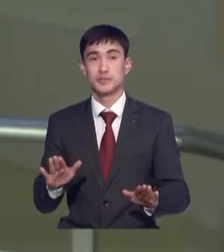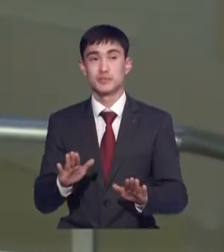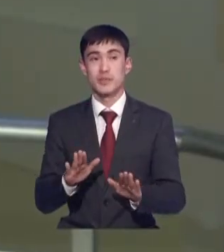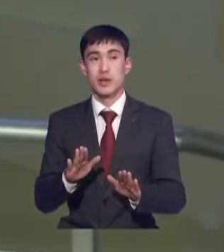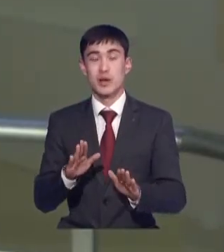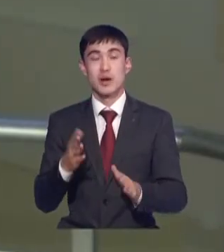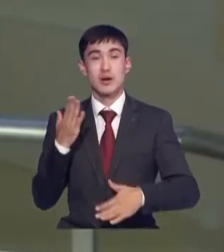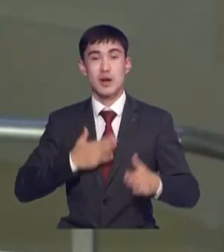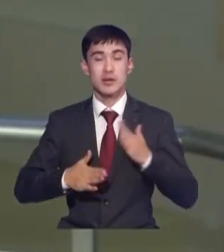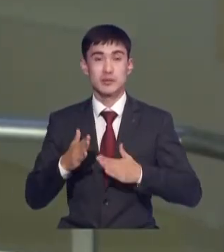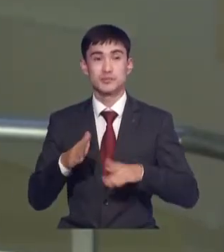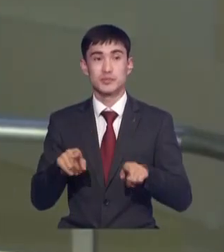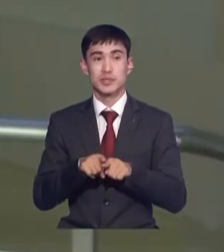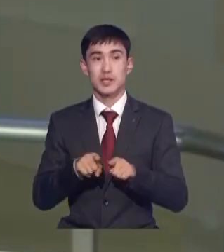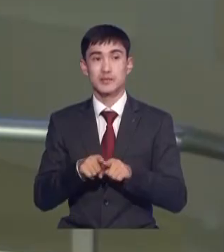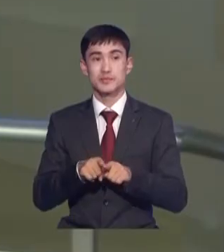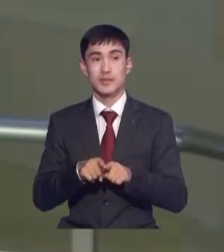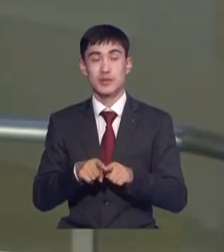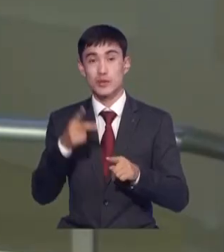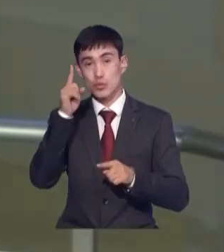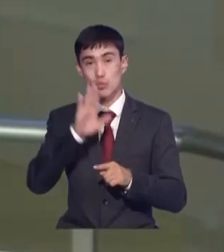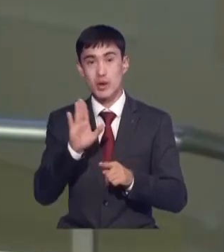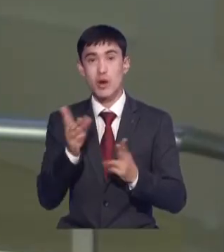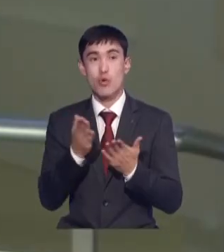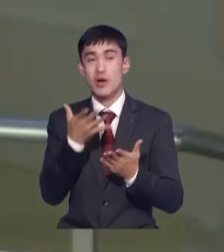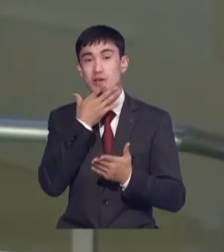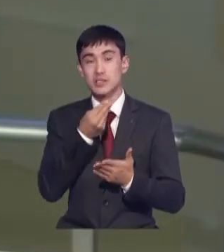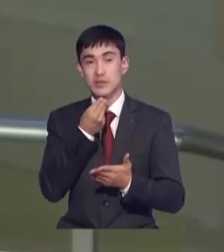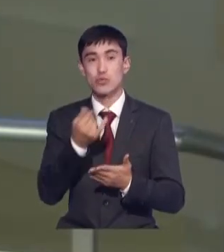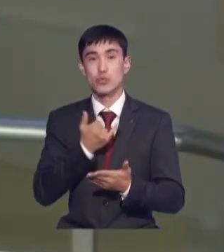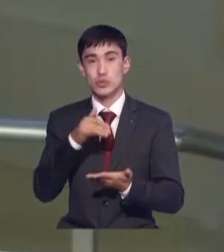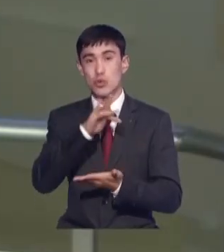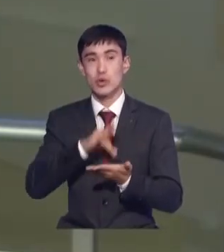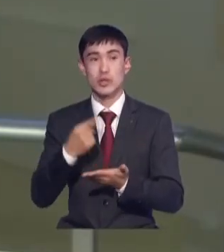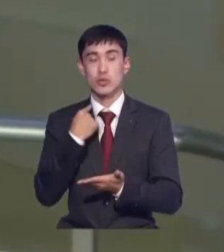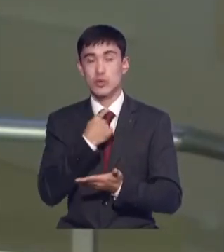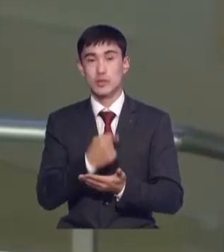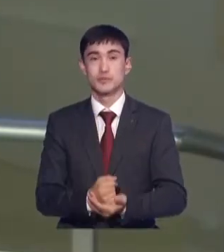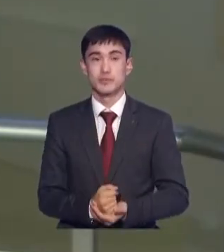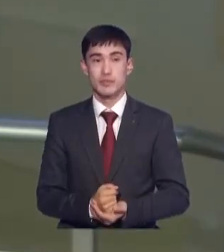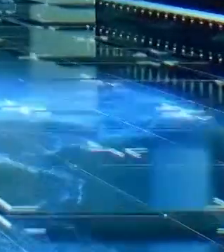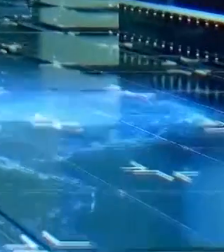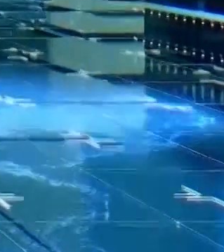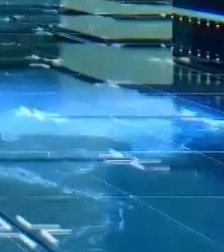Они безумно рады. Мы даже не представляли, какой красивый у нас город Талдыкурган.